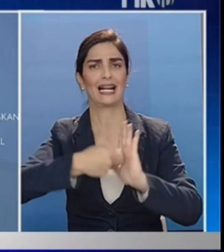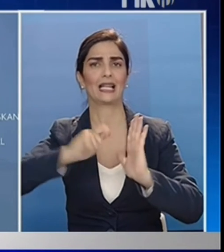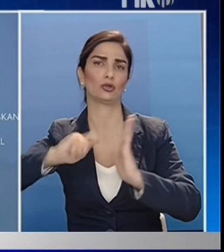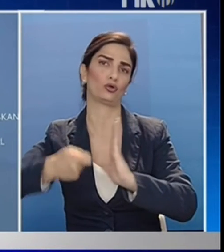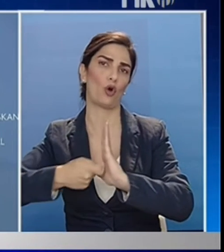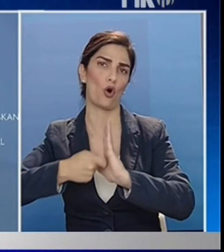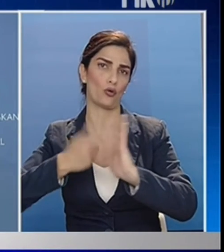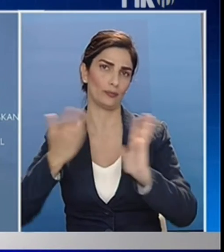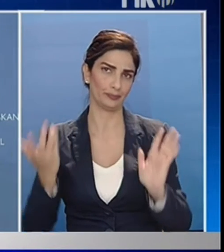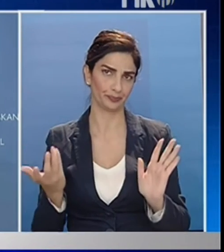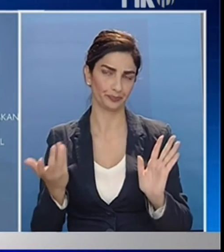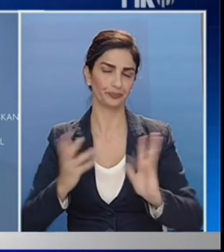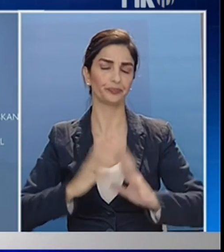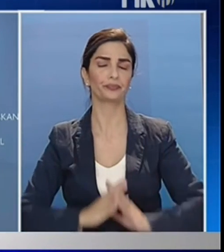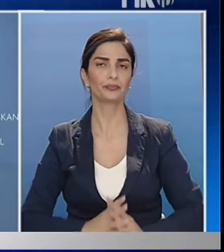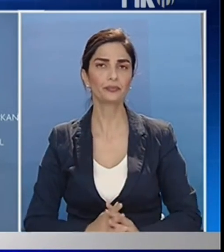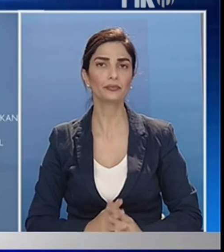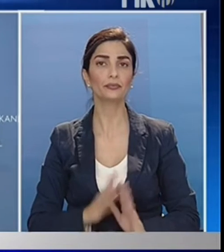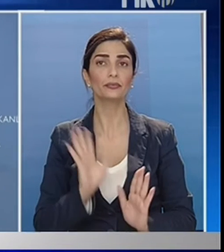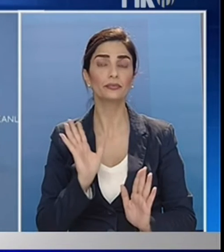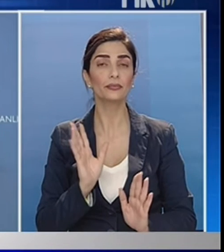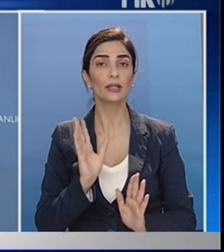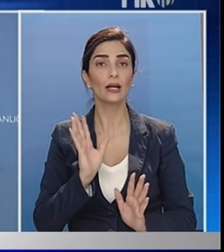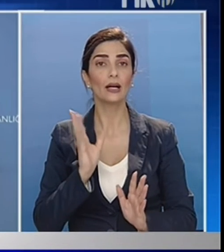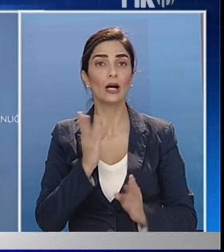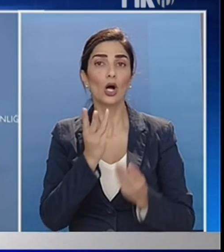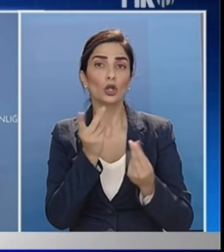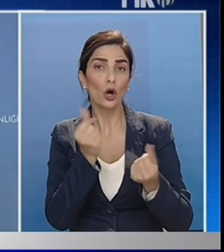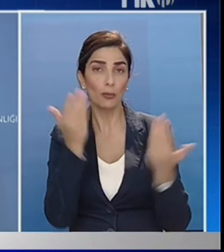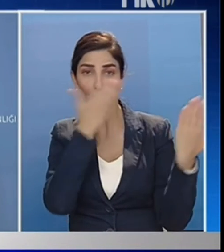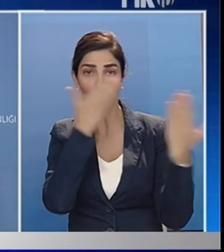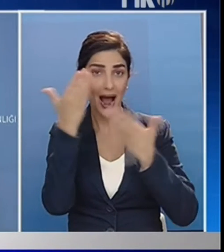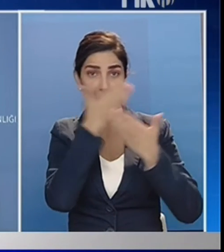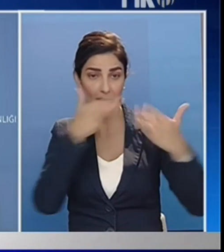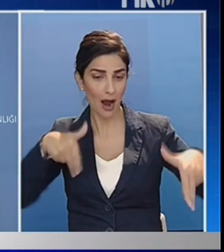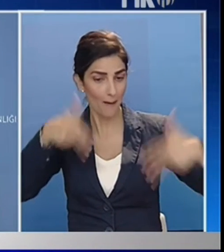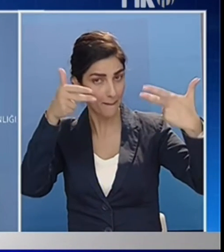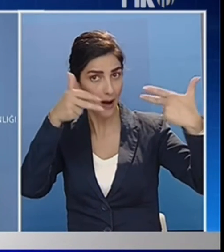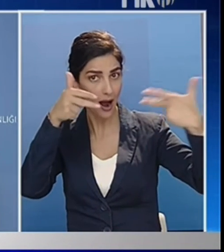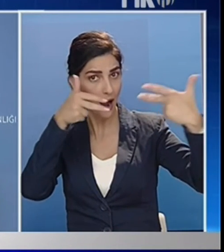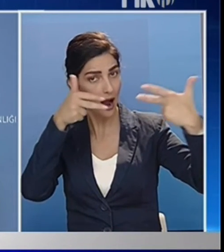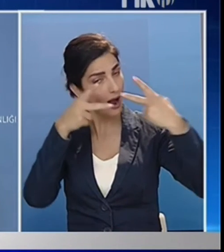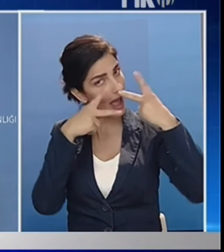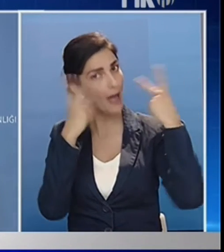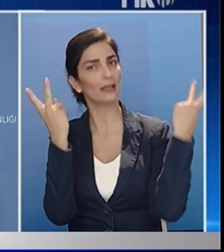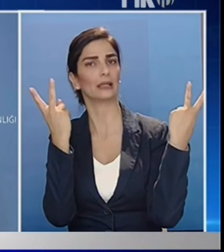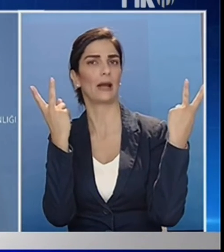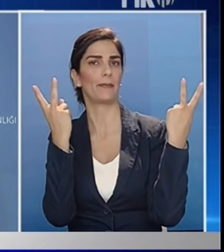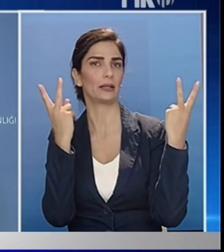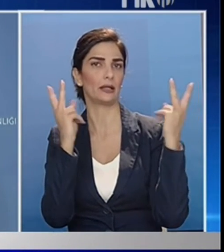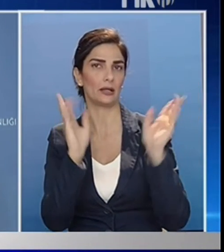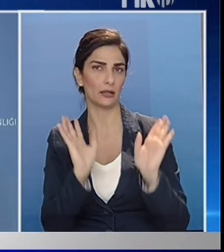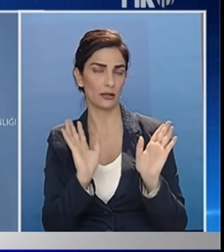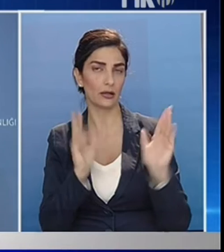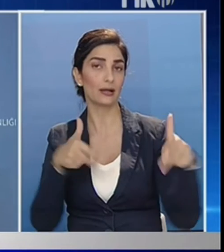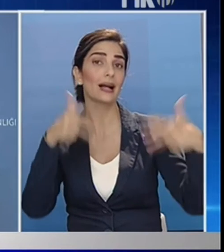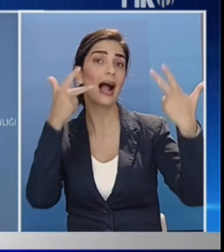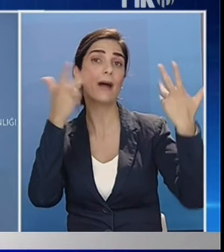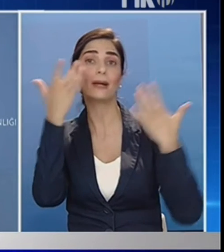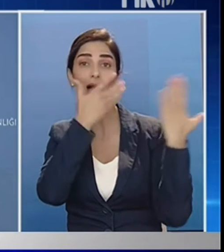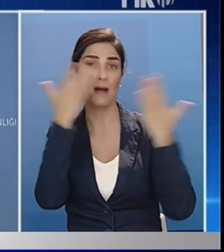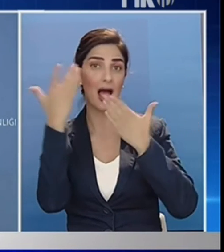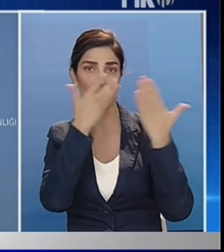των 18. Νοείται ότι επιτρέπεται τηλεκπαίδευση καθώς και η διδασκαλία με φυσική παρουσία μέχρι 2 ατόμων συμπεριλαμβανομένου. Περιλαμβανομένου